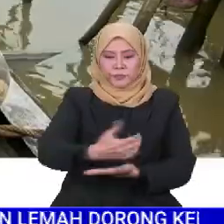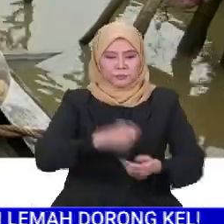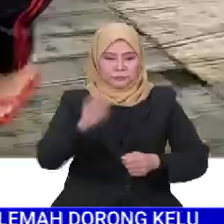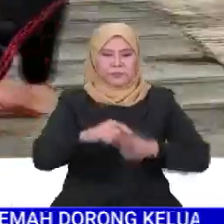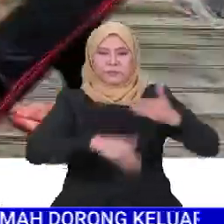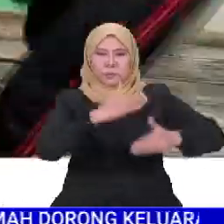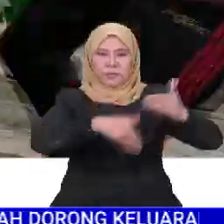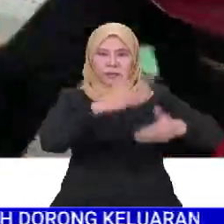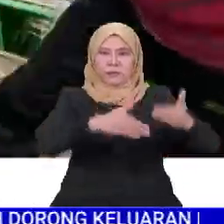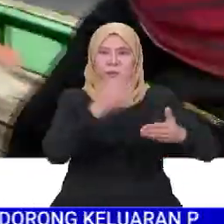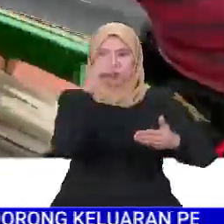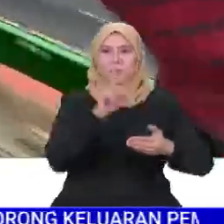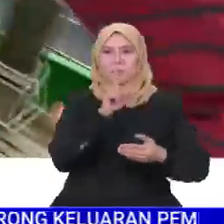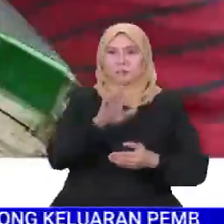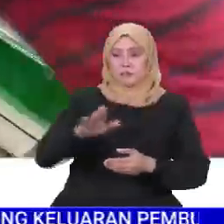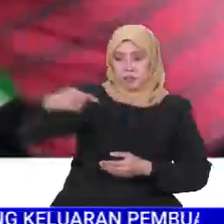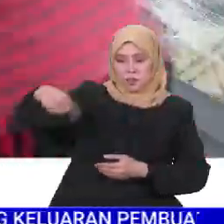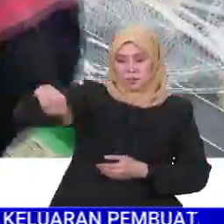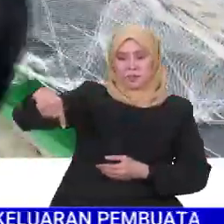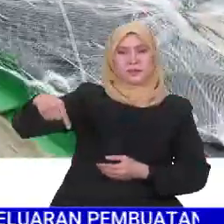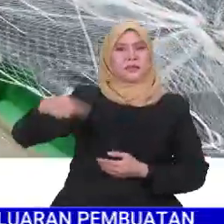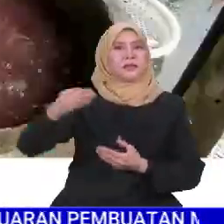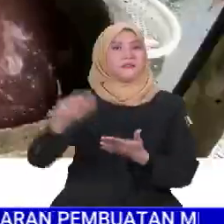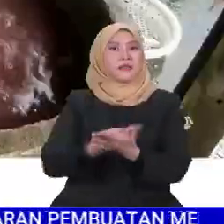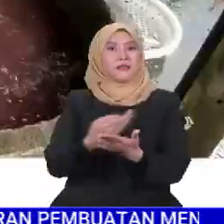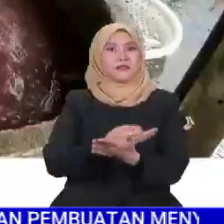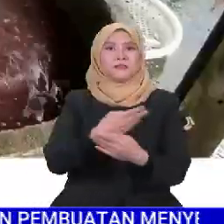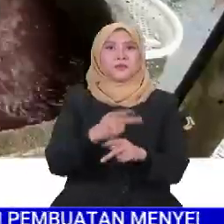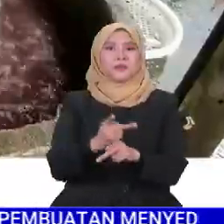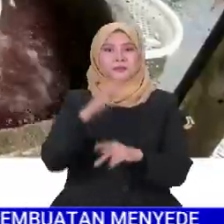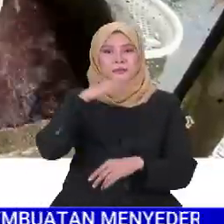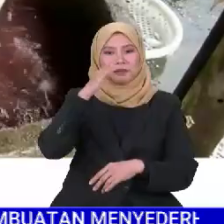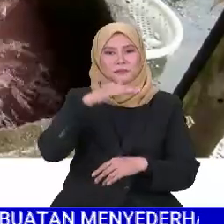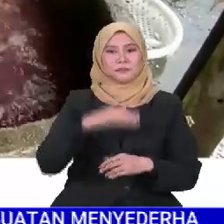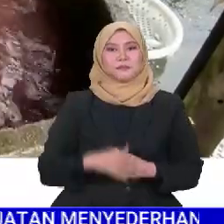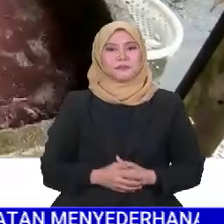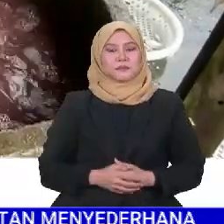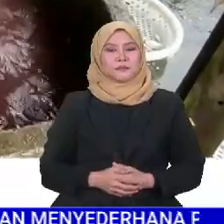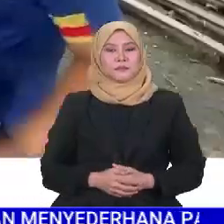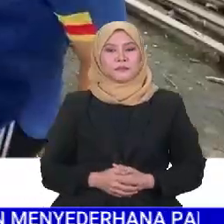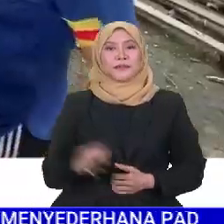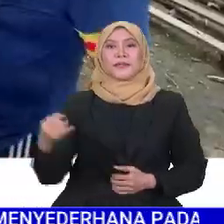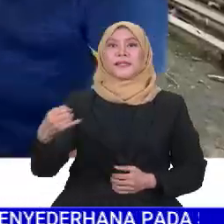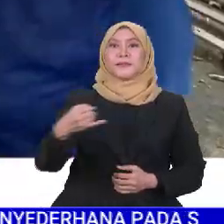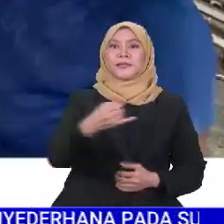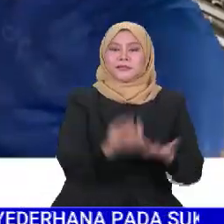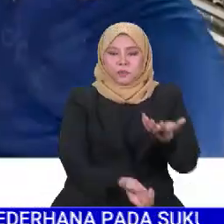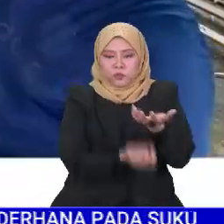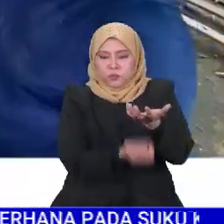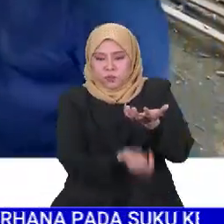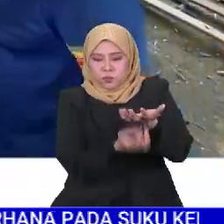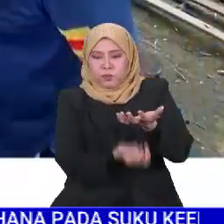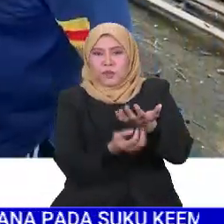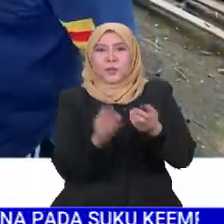segera bagi menjamin kualiti, kesegaran dan rasa produk yang dihasilkan. Ikan bilis direbus dengan air